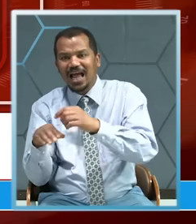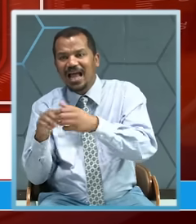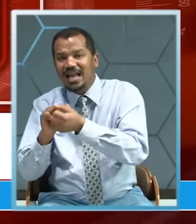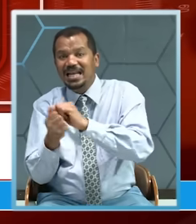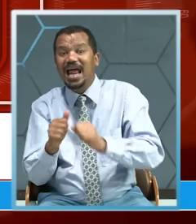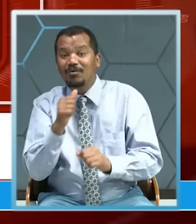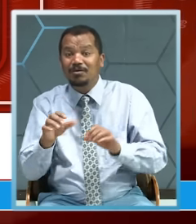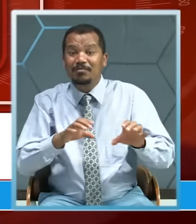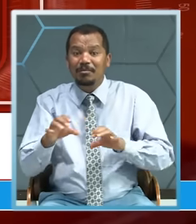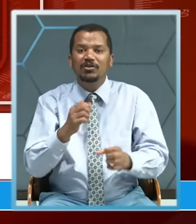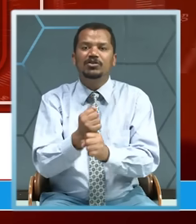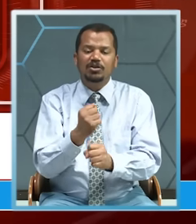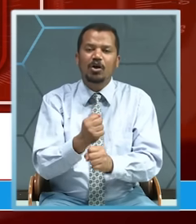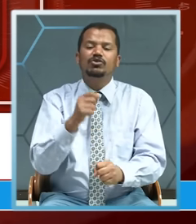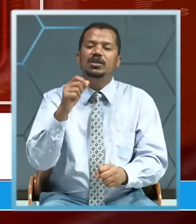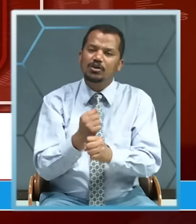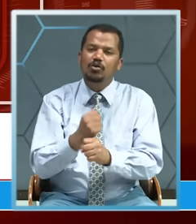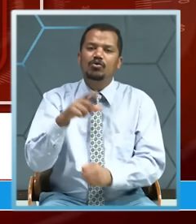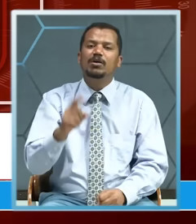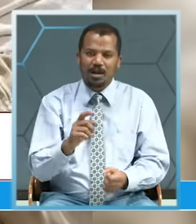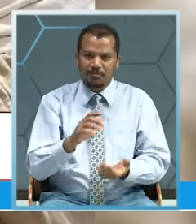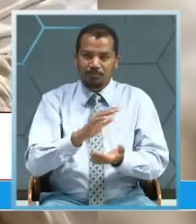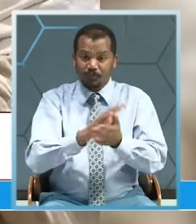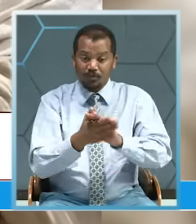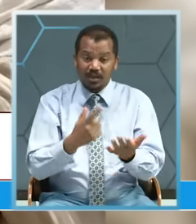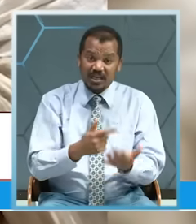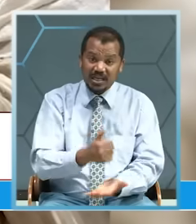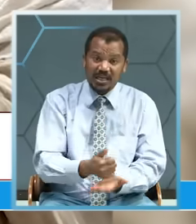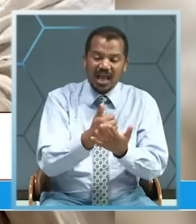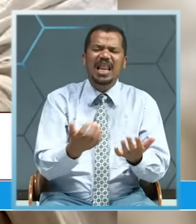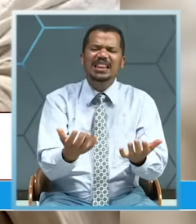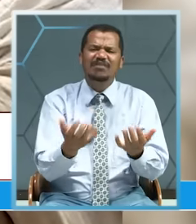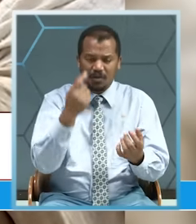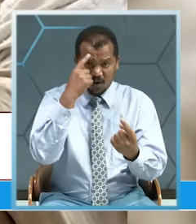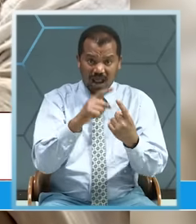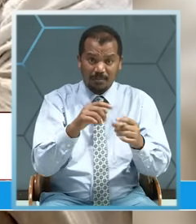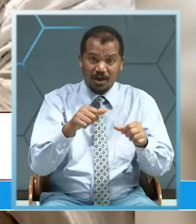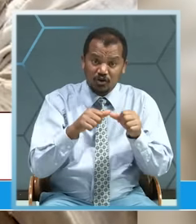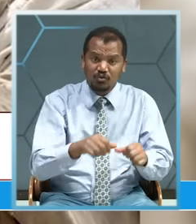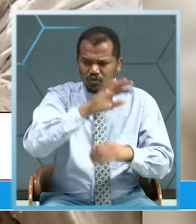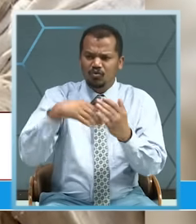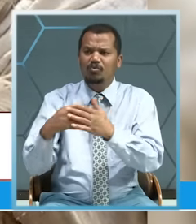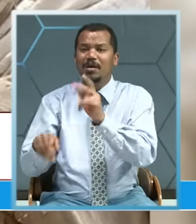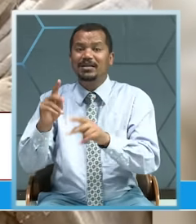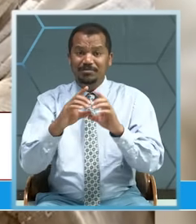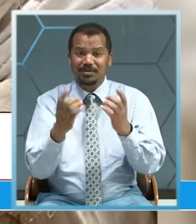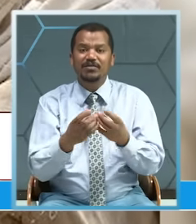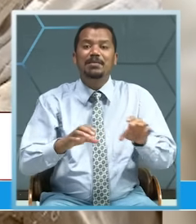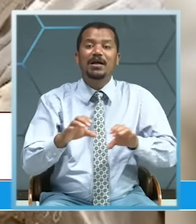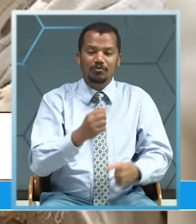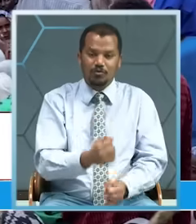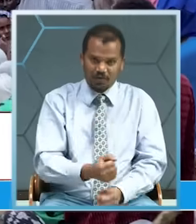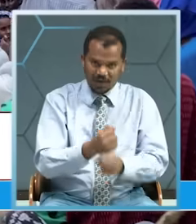አቅጣጫ እንዳይለወጥ በማድረግ በኩል ስራዎች ሊሰሩ ይገባል። በመሆኑም ይህ እርዳታ ለተፈለገው ዓላማ እንዲውል ሁሉም የህብረተሰብ